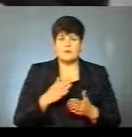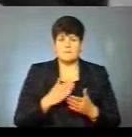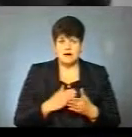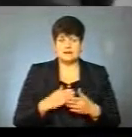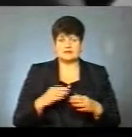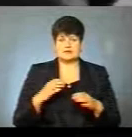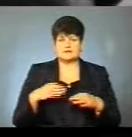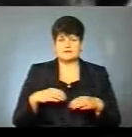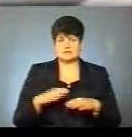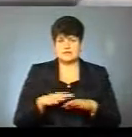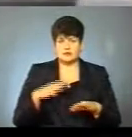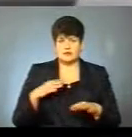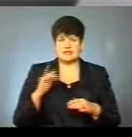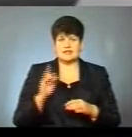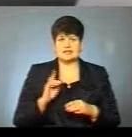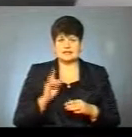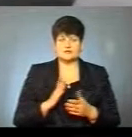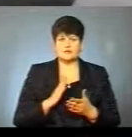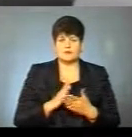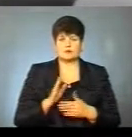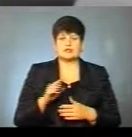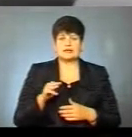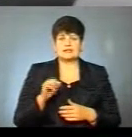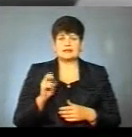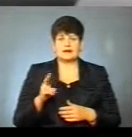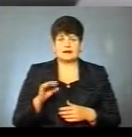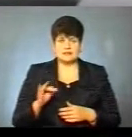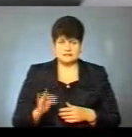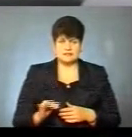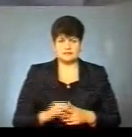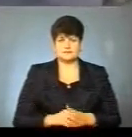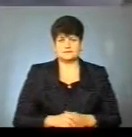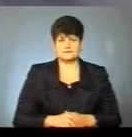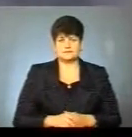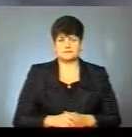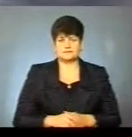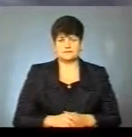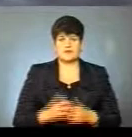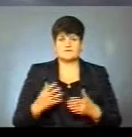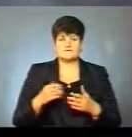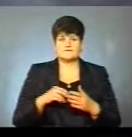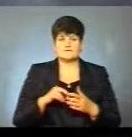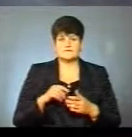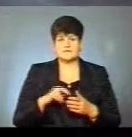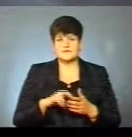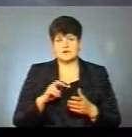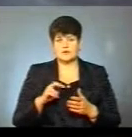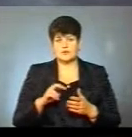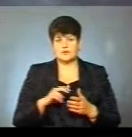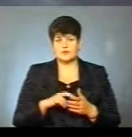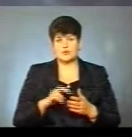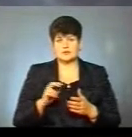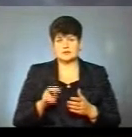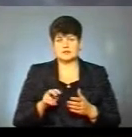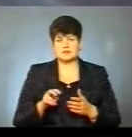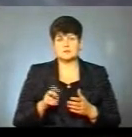автокрісло поширюється на таксі. Таксист Микола законопроект коментує так. Виходить пасажирка, наприклад,